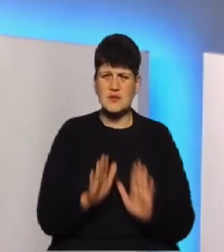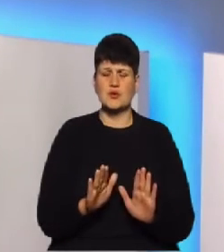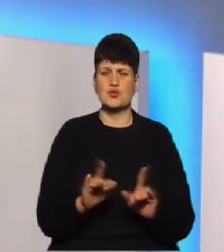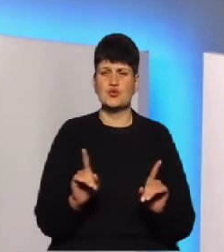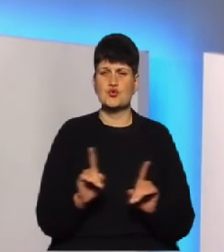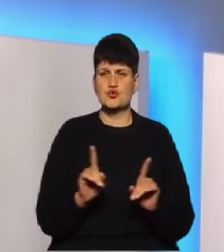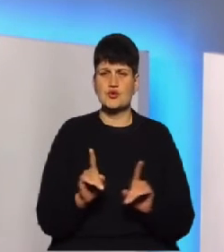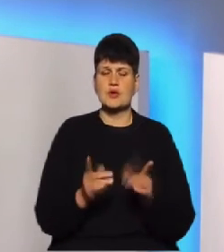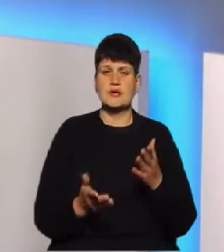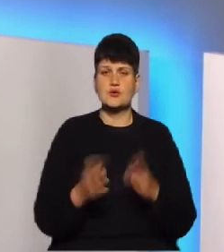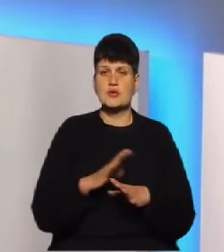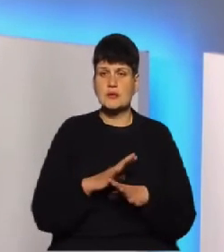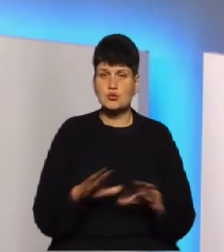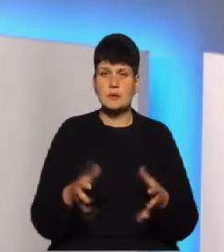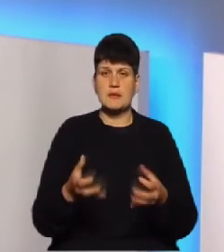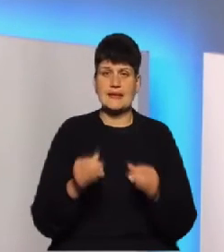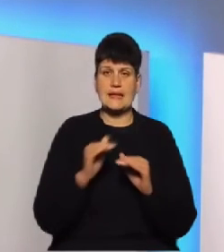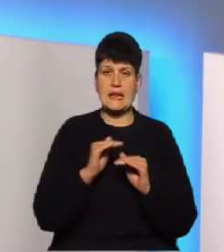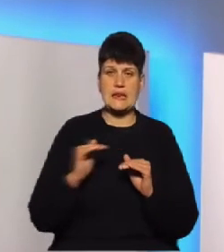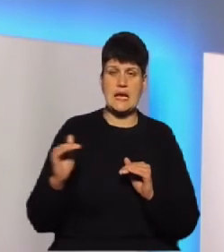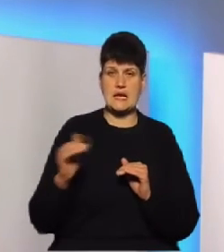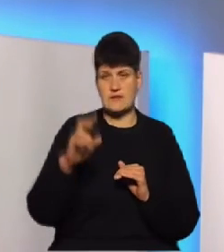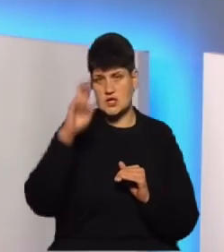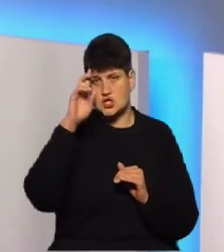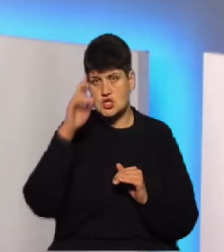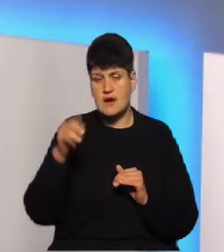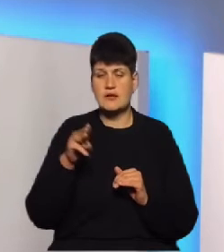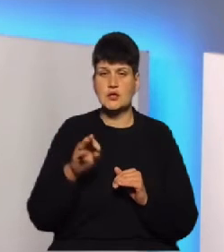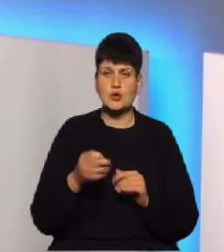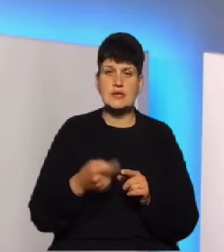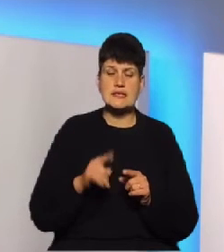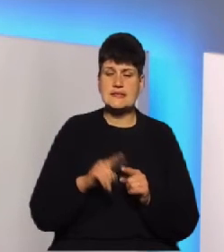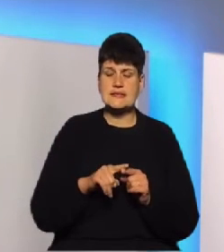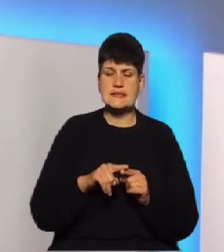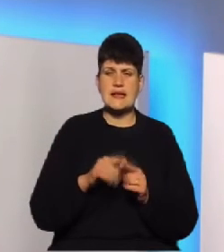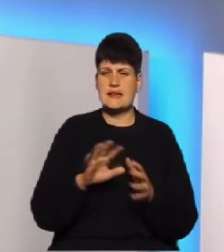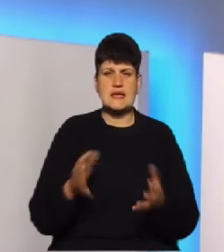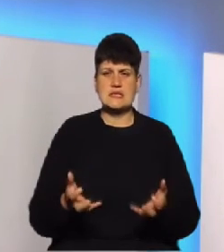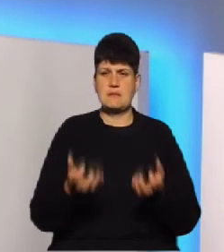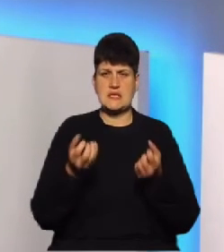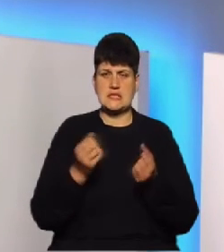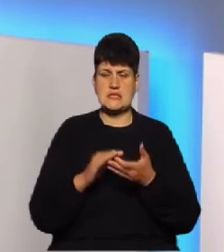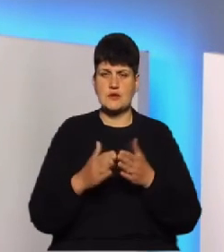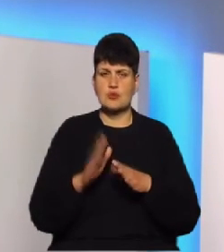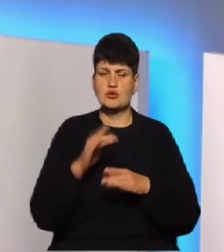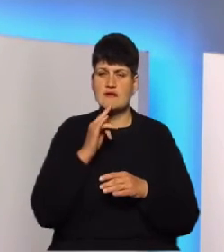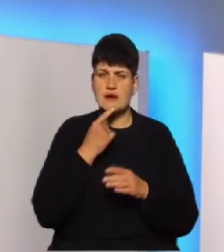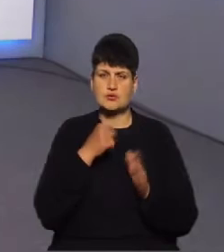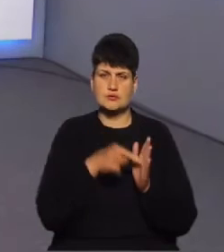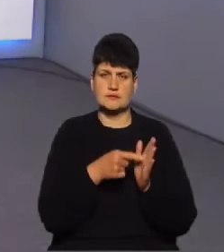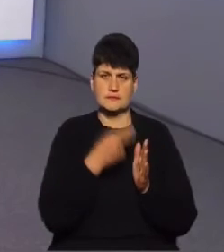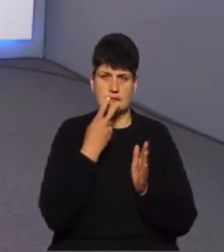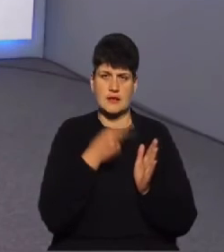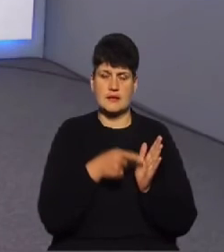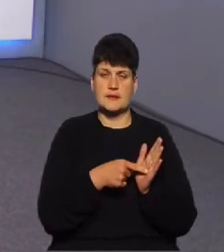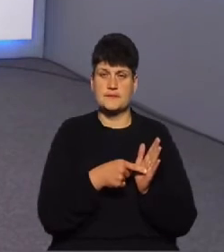буде воно прийнято на рівні держави, то це не сильно спасе ситуацію, тому що буде важко на них посилатися. Чи